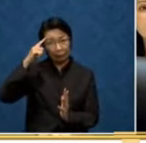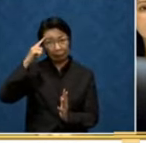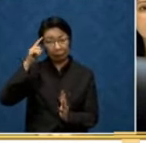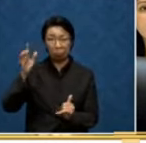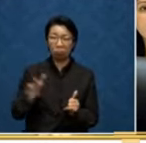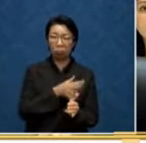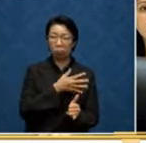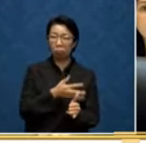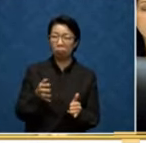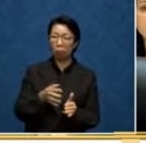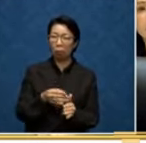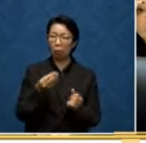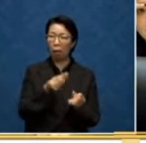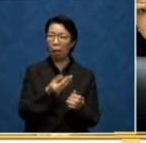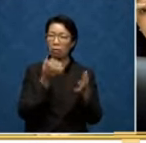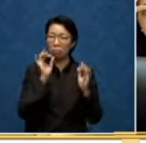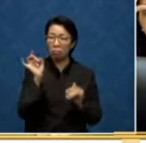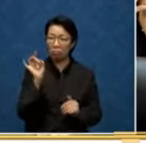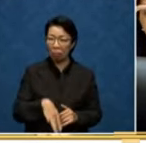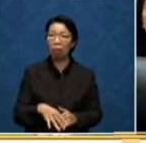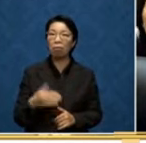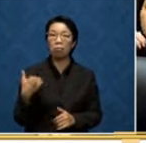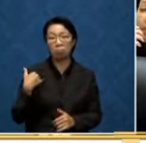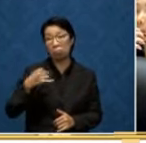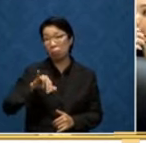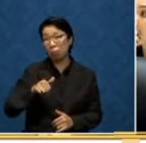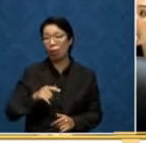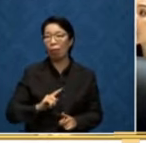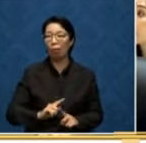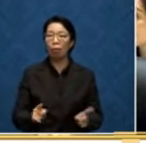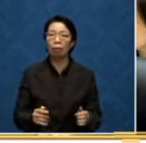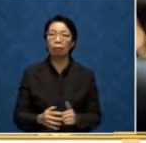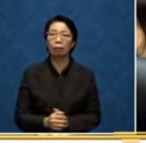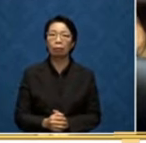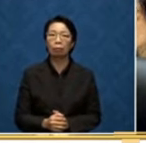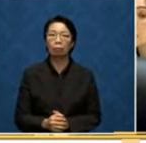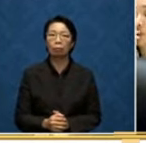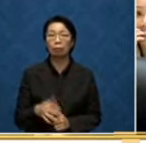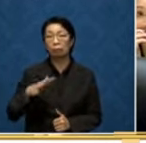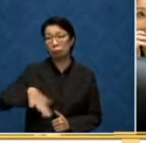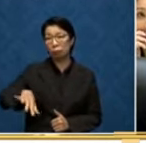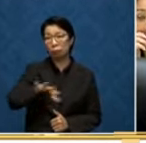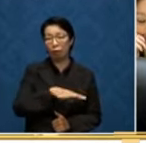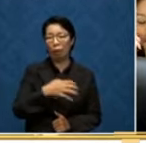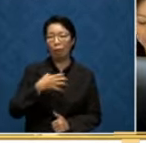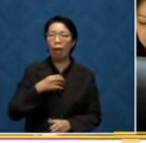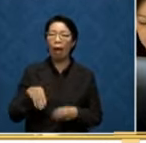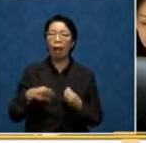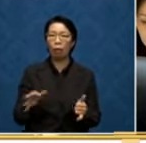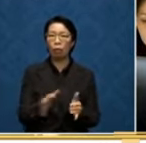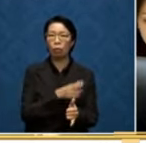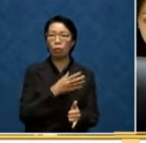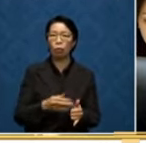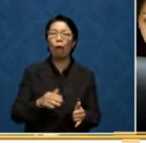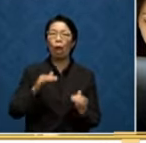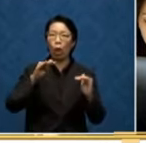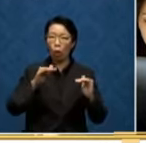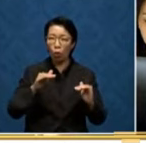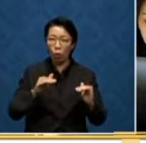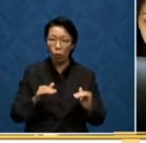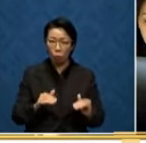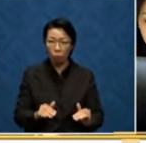ถึงแต่ท่านประธานครับสิ่งที่เราต้องการก็คือลดความรุนแรงเราจะทำอย่างไร